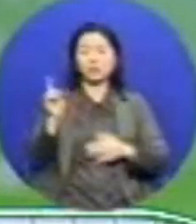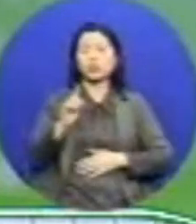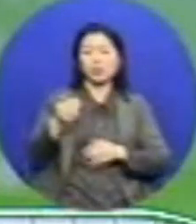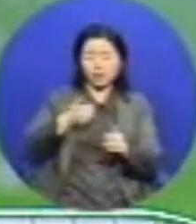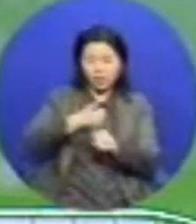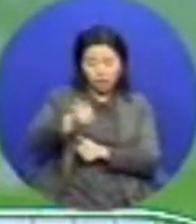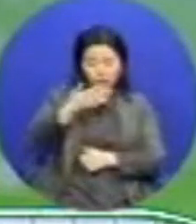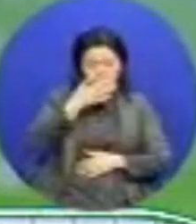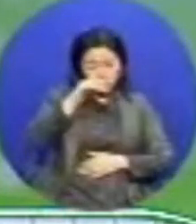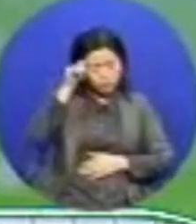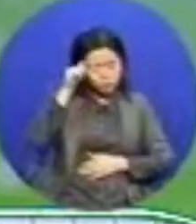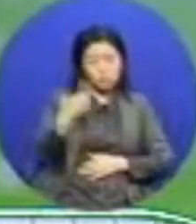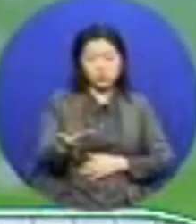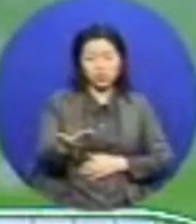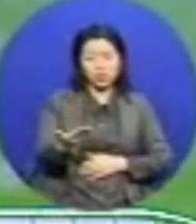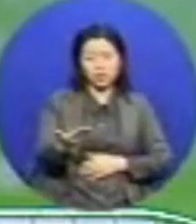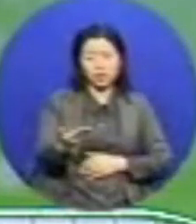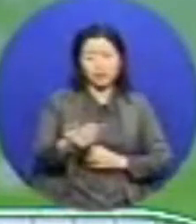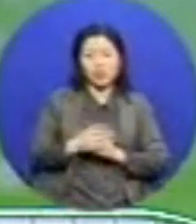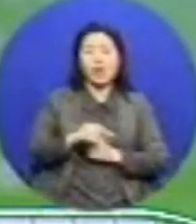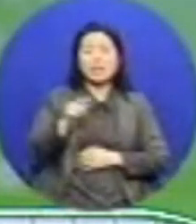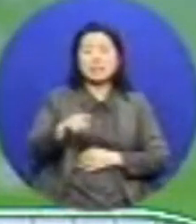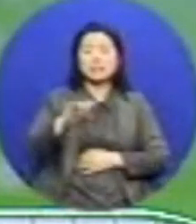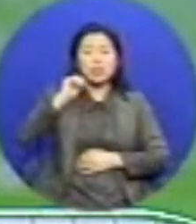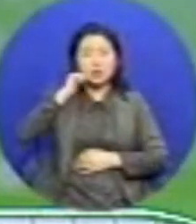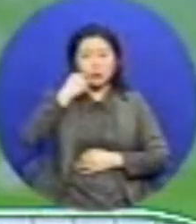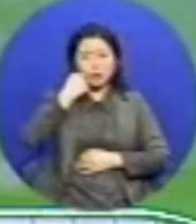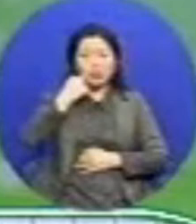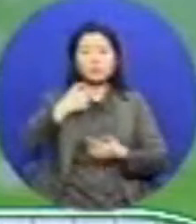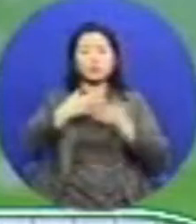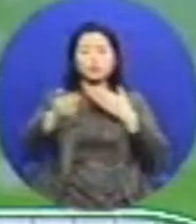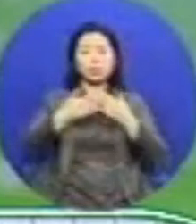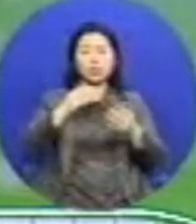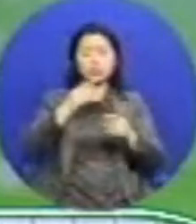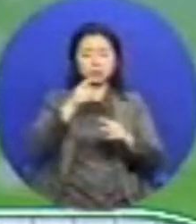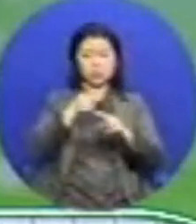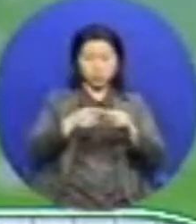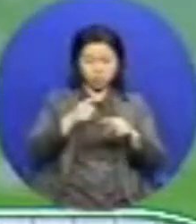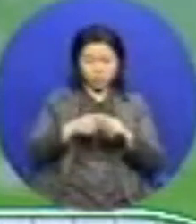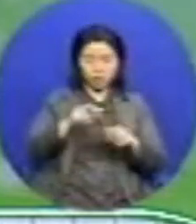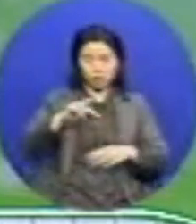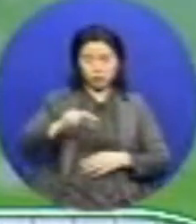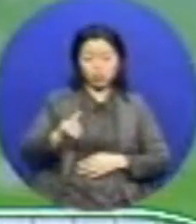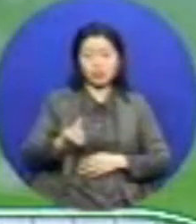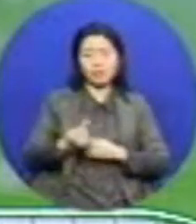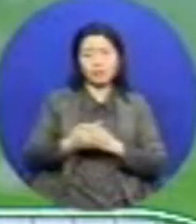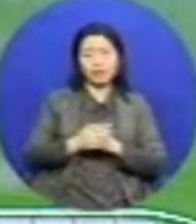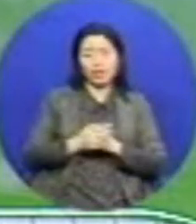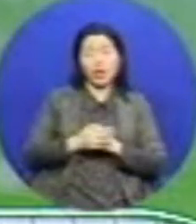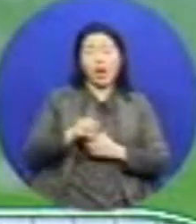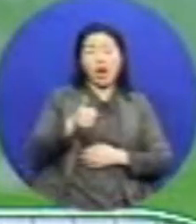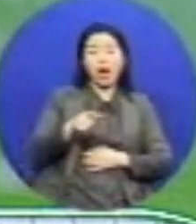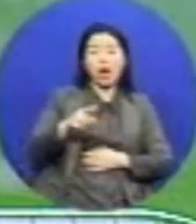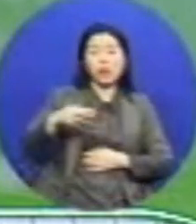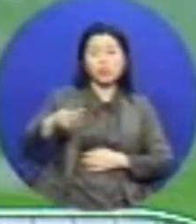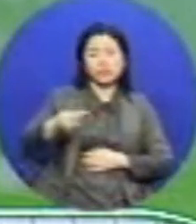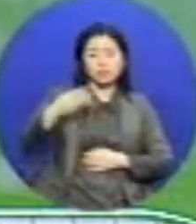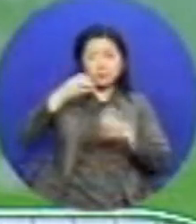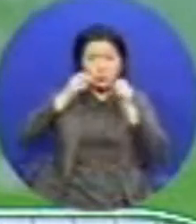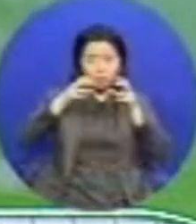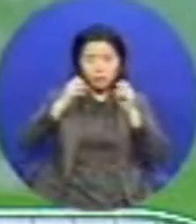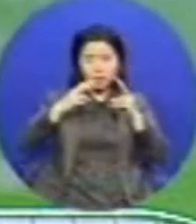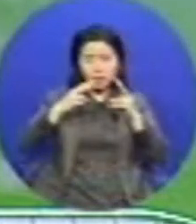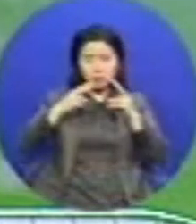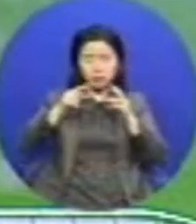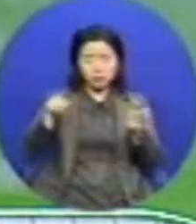참 놀라운 것은 그런 어려움을 겪는 데도 허드슨 테일러 선교사 아니면 믿음이 덩 쪽 곡도 좋아졌고 감사가